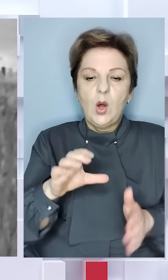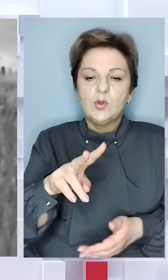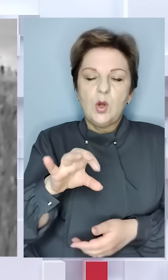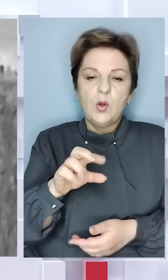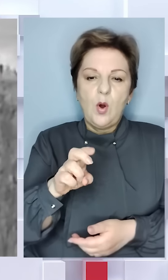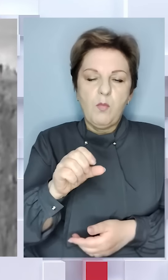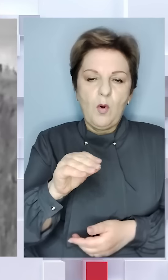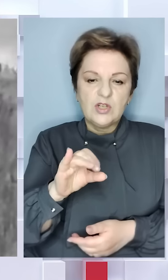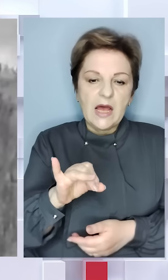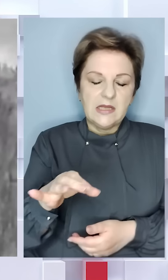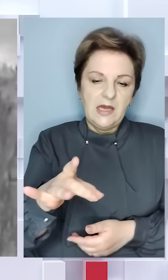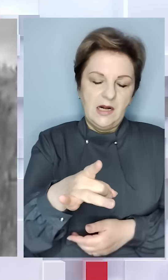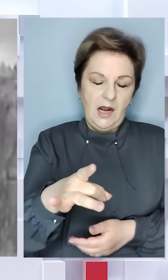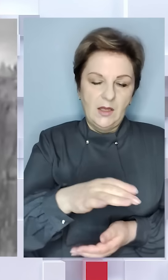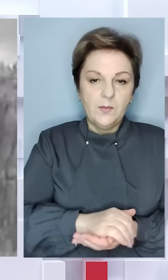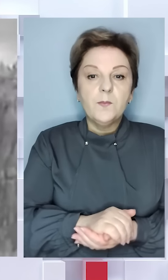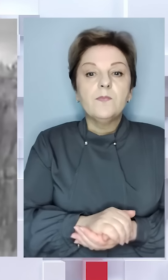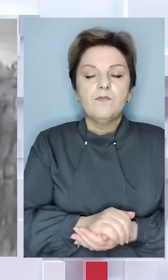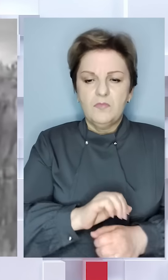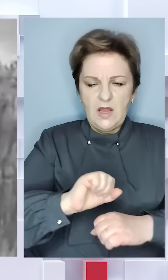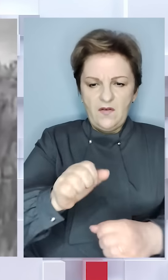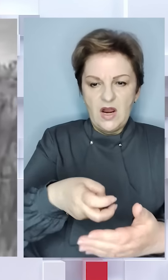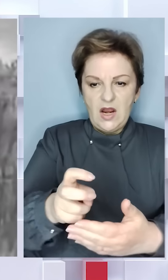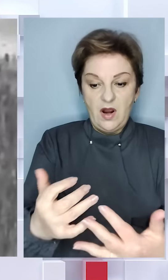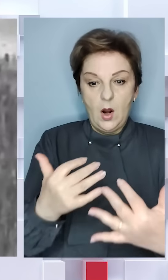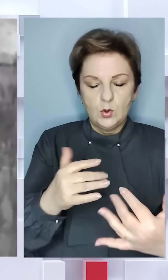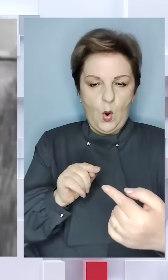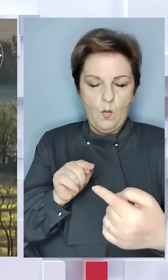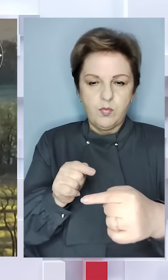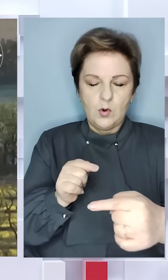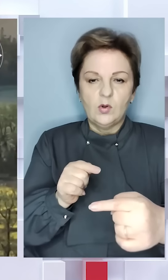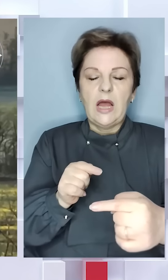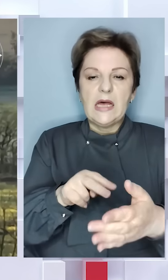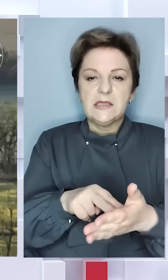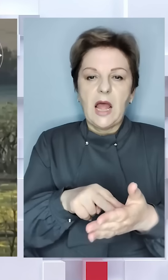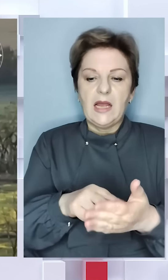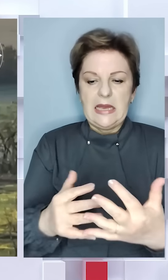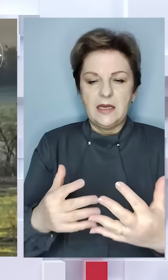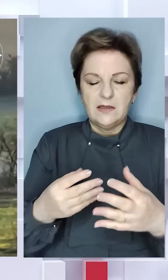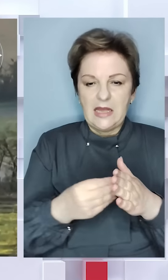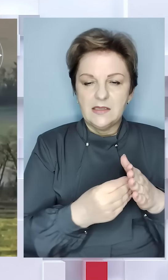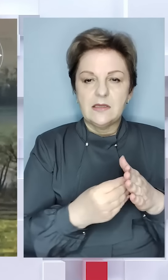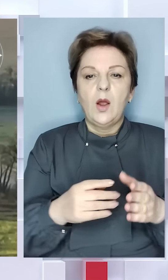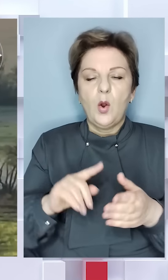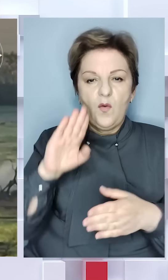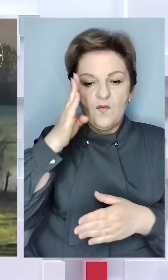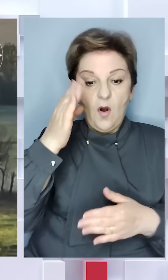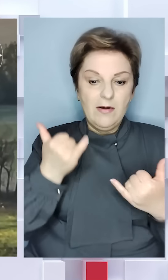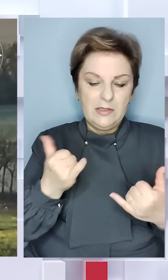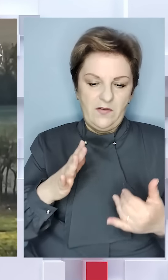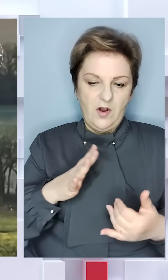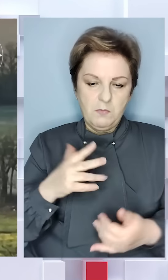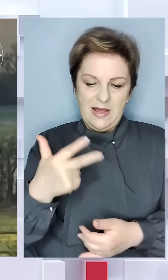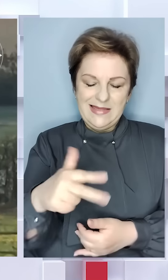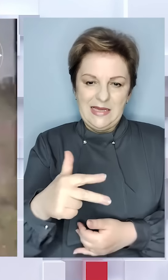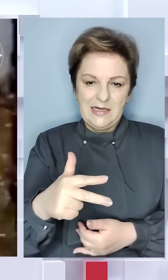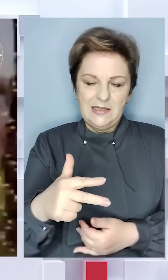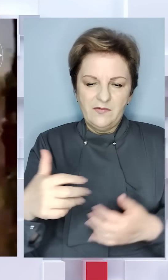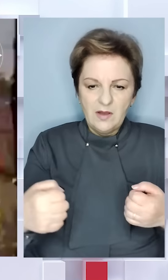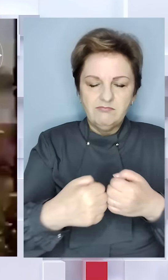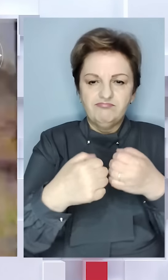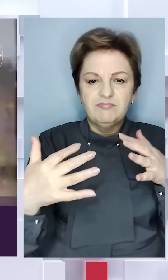Слобожанському операційних районах. Відбивають штурми і протистоять тиску ворога. За сьогодні відбулося майже 30